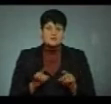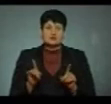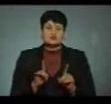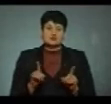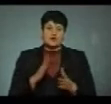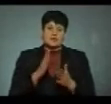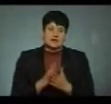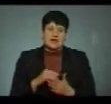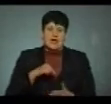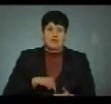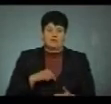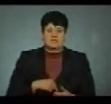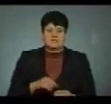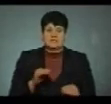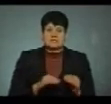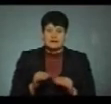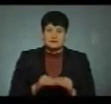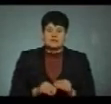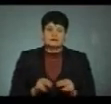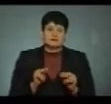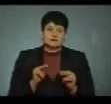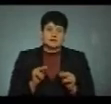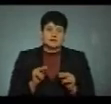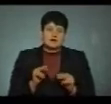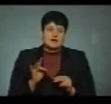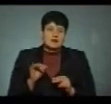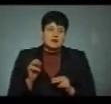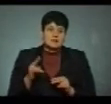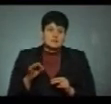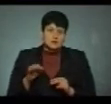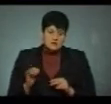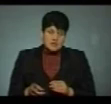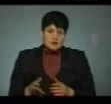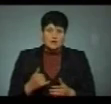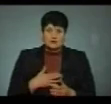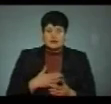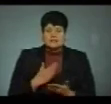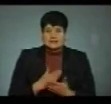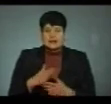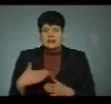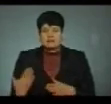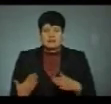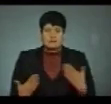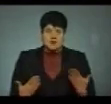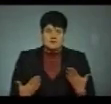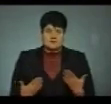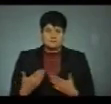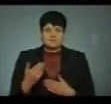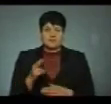є емоційна складова і раціональна складова. От у нас є ліва і права півкуля.